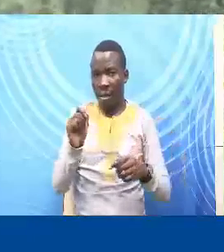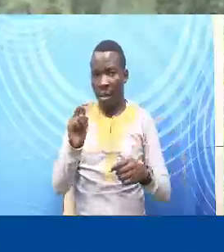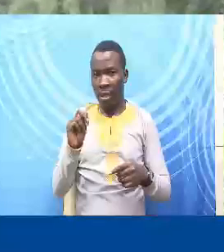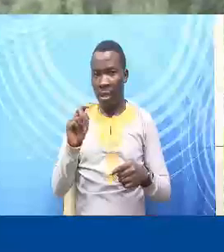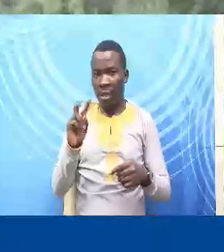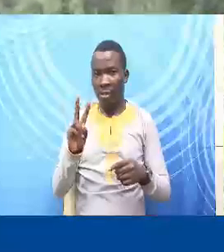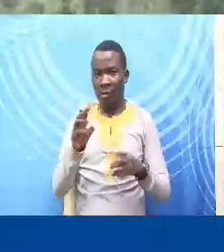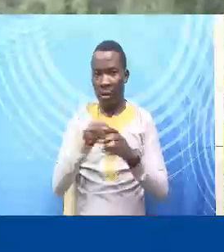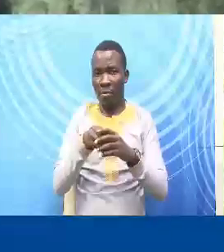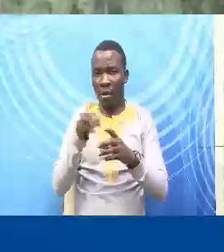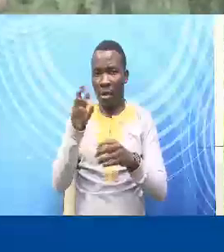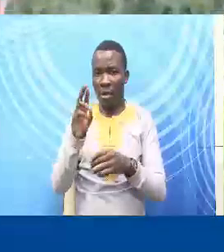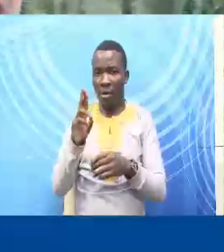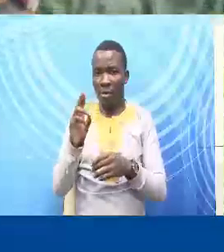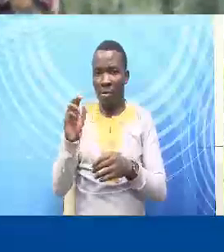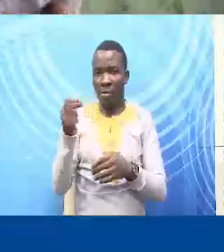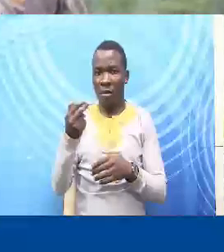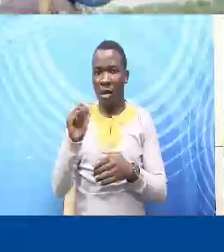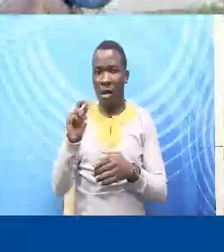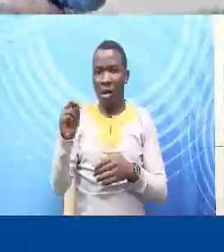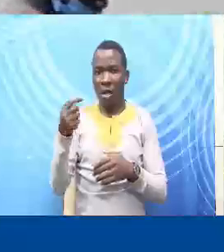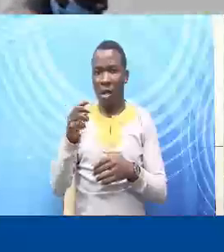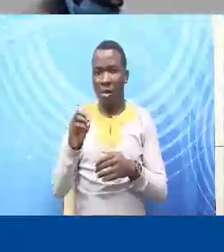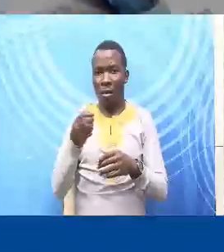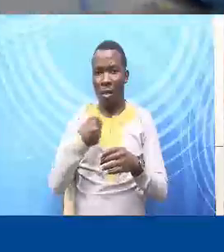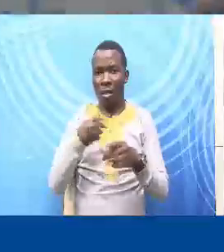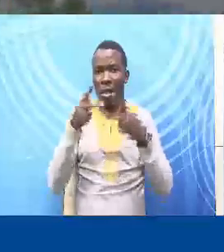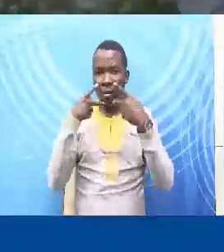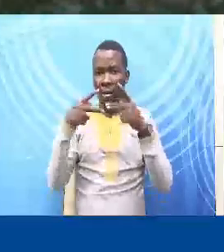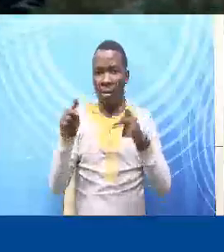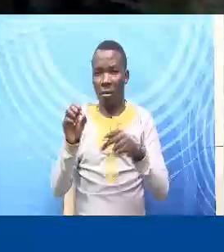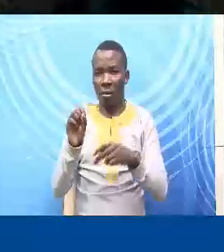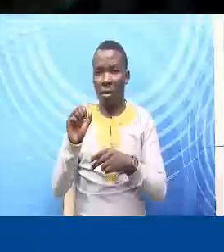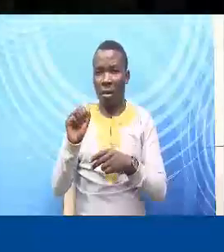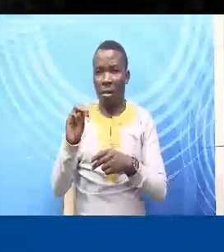Rutendere mu karere ka Ruhango. Nge ndi Mahoro Samson.